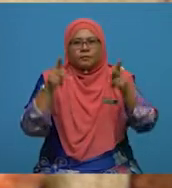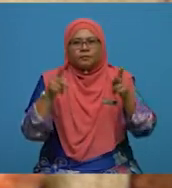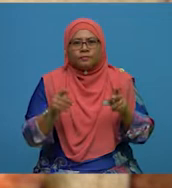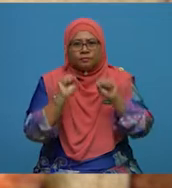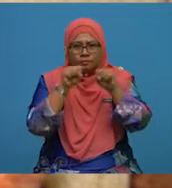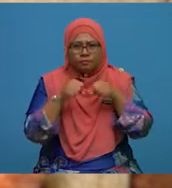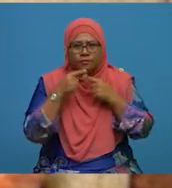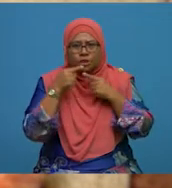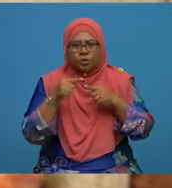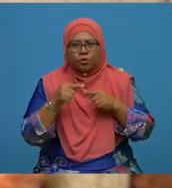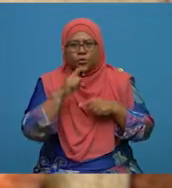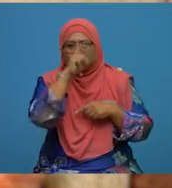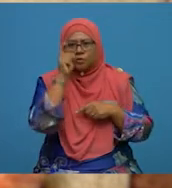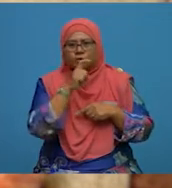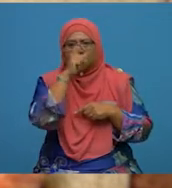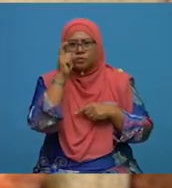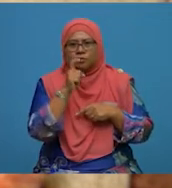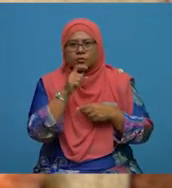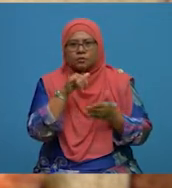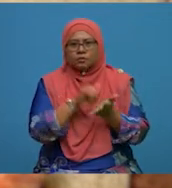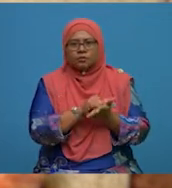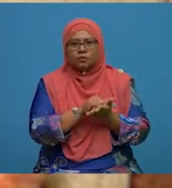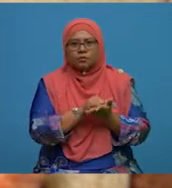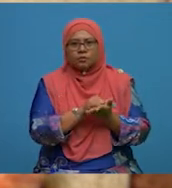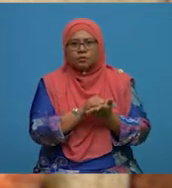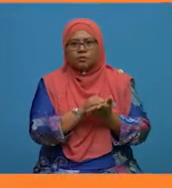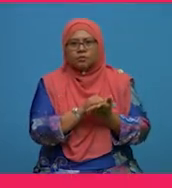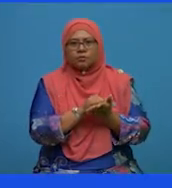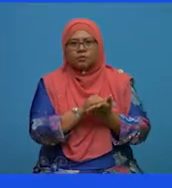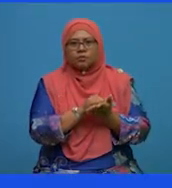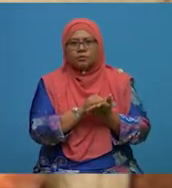Pelajar-pelajar boleh menjawab soalan-soalan berikut.